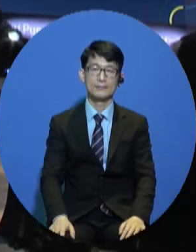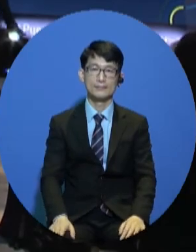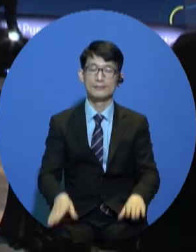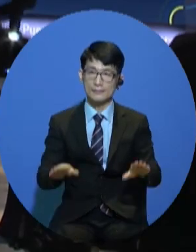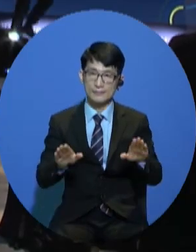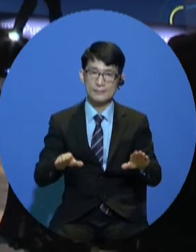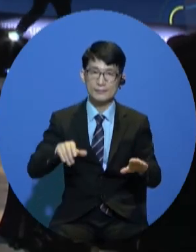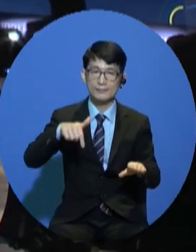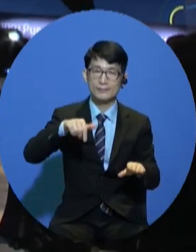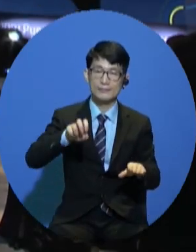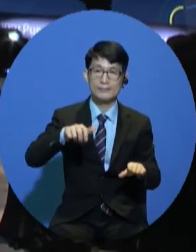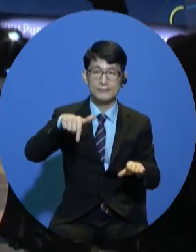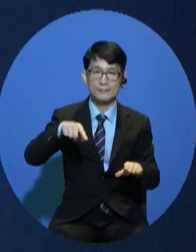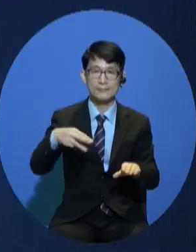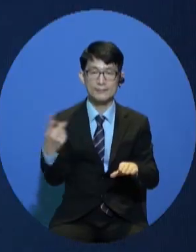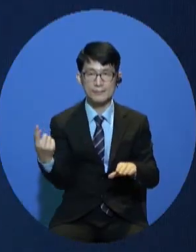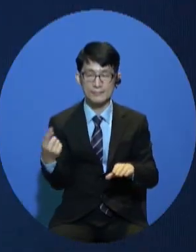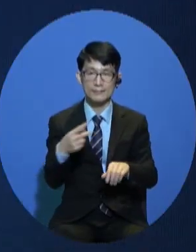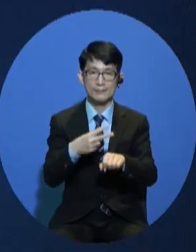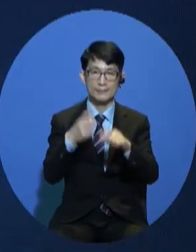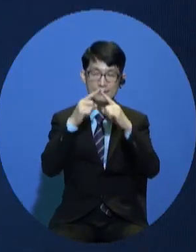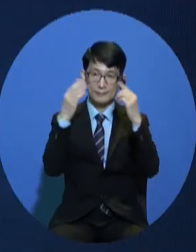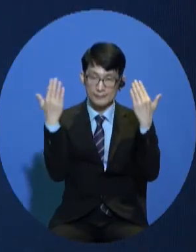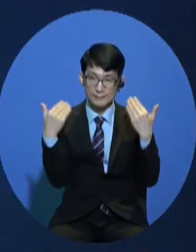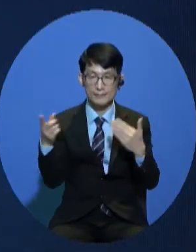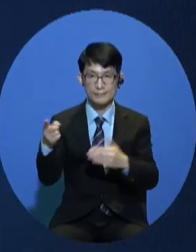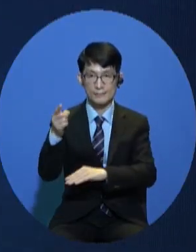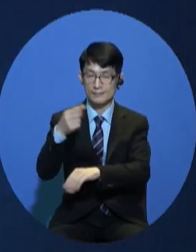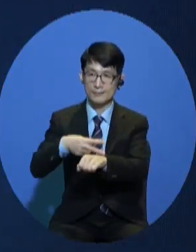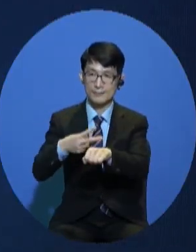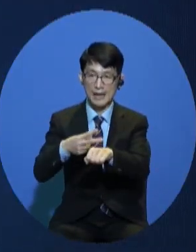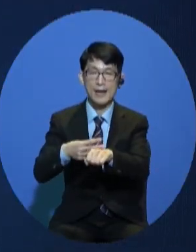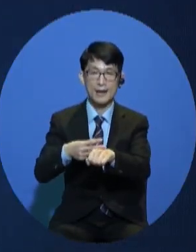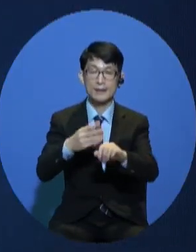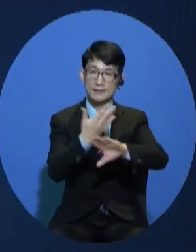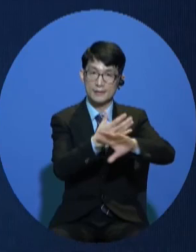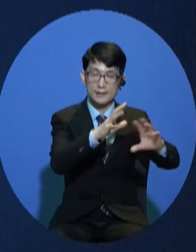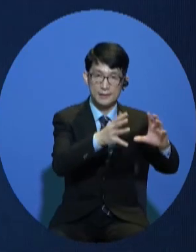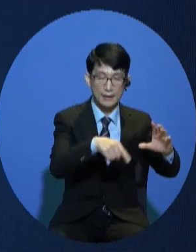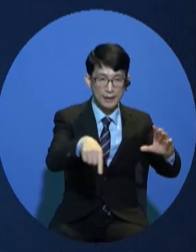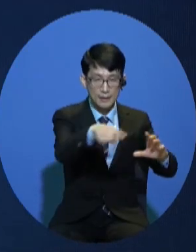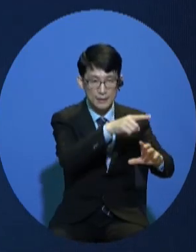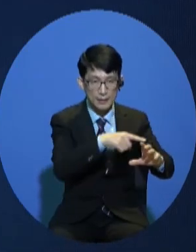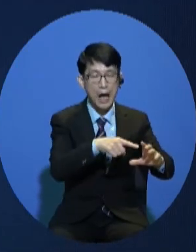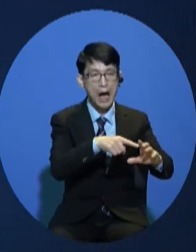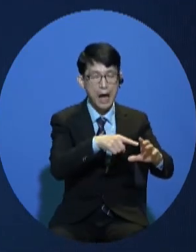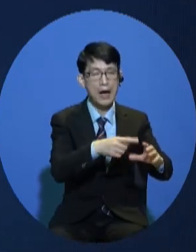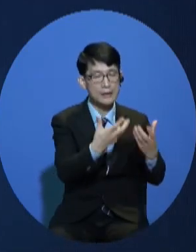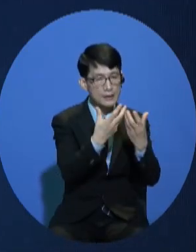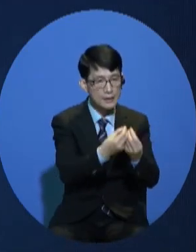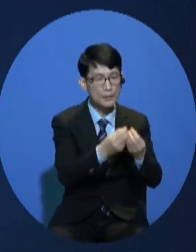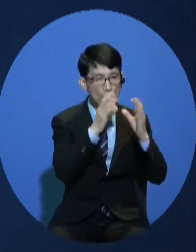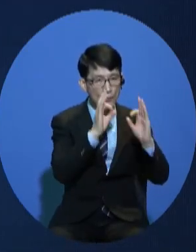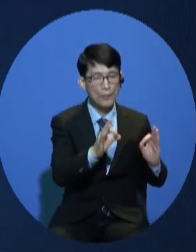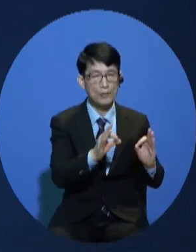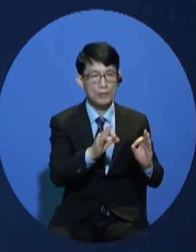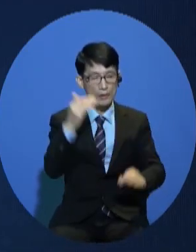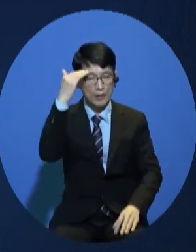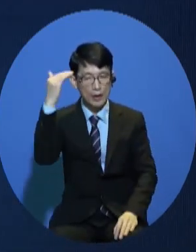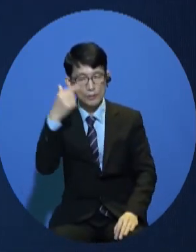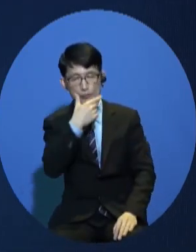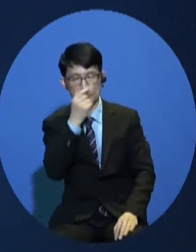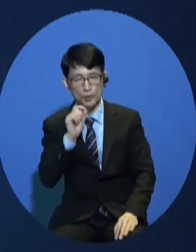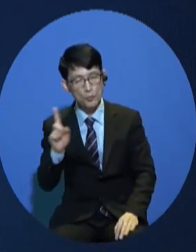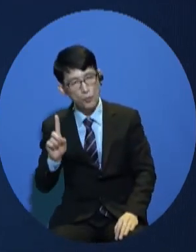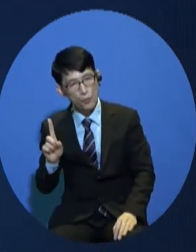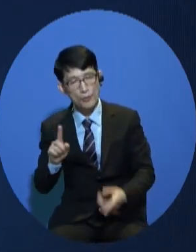네, 김기룡 중부대학교 교수님 고맙습니다. 해외 사례를 통해서 우리나라가 이 장애인 권리 보장법에 있어서 어떤 부분을 채워야 할지 생각해